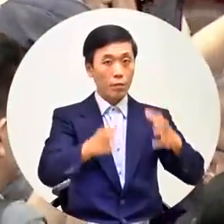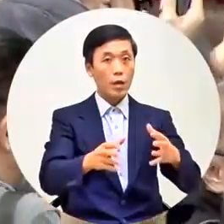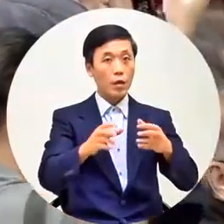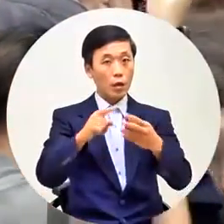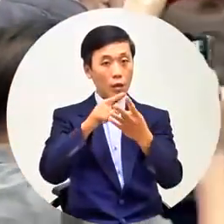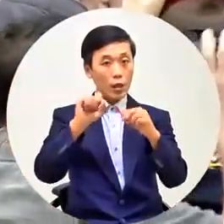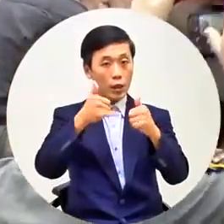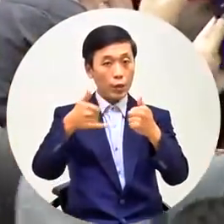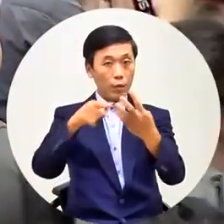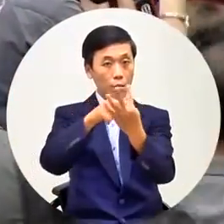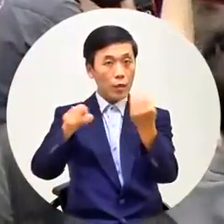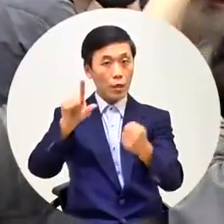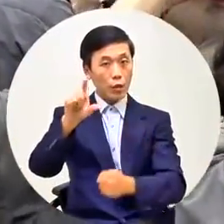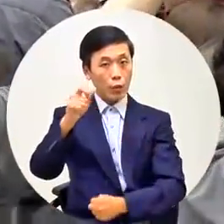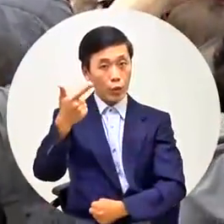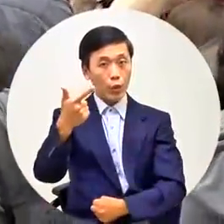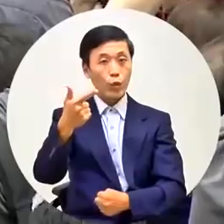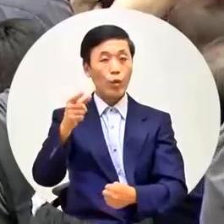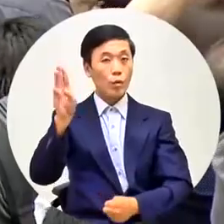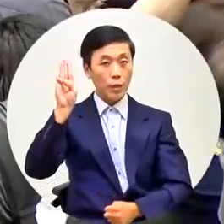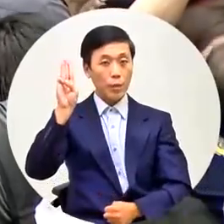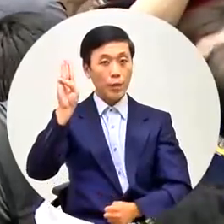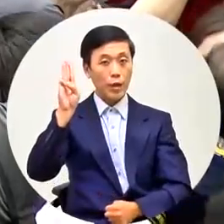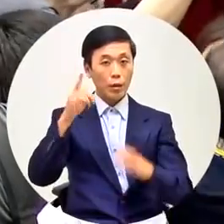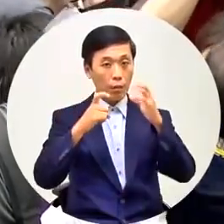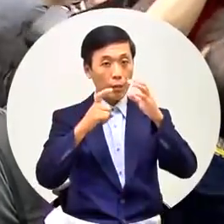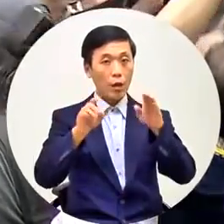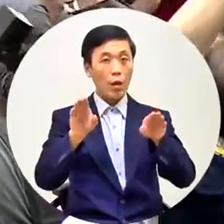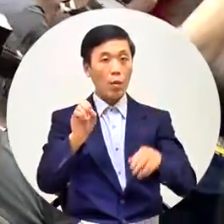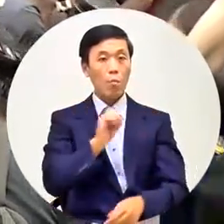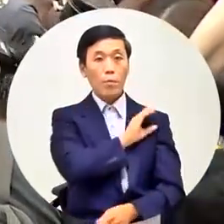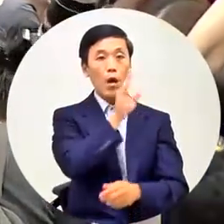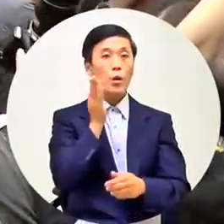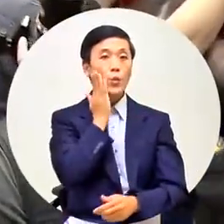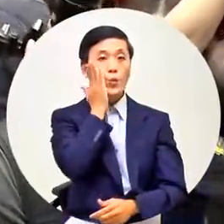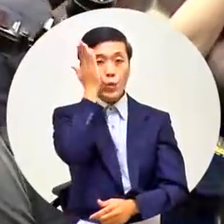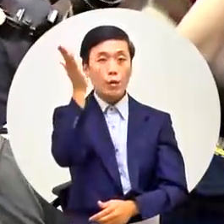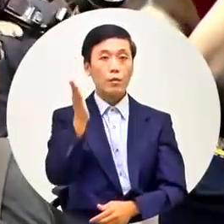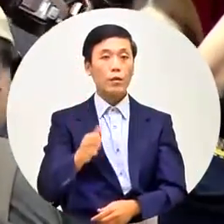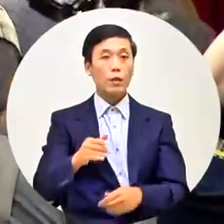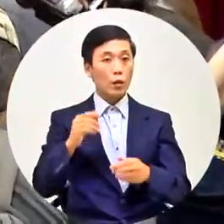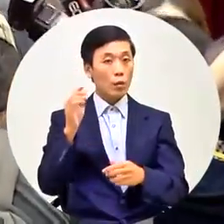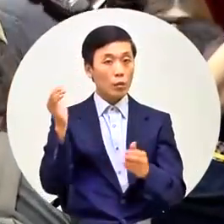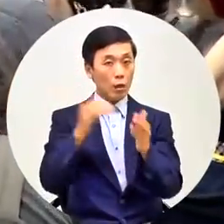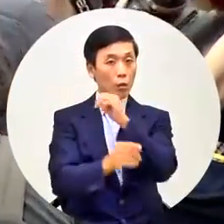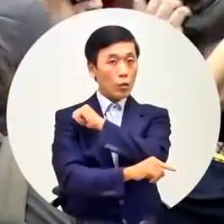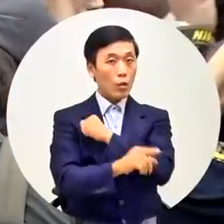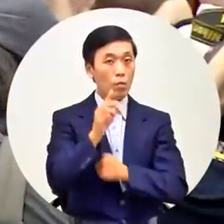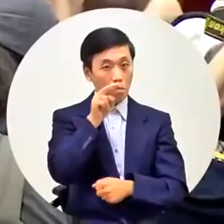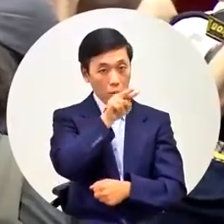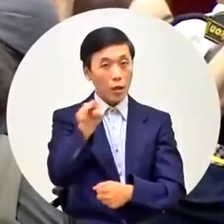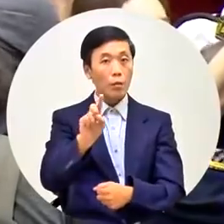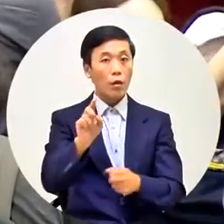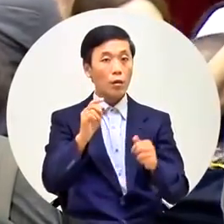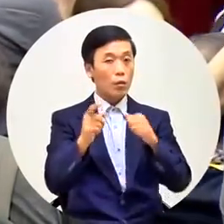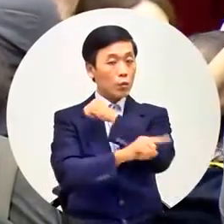够圆满的完成。最重要的是，我们也看到后来在整个议长跟副议长的选举过程